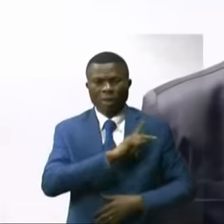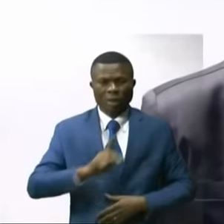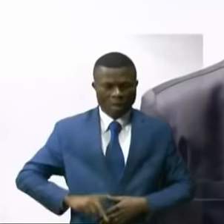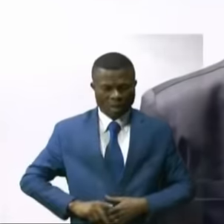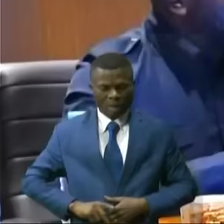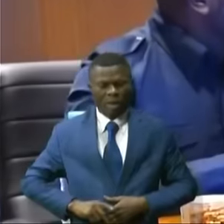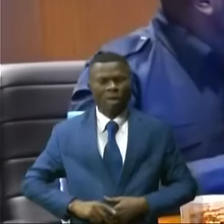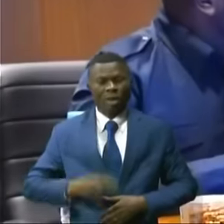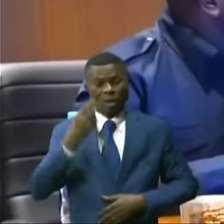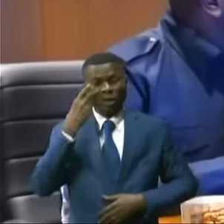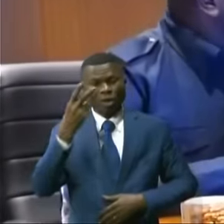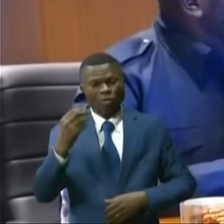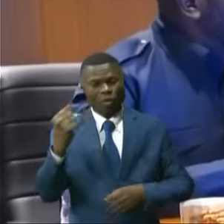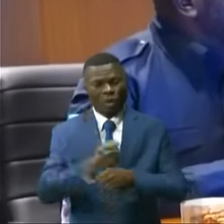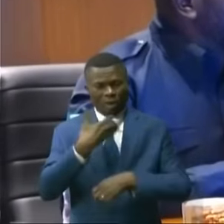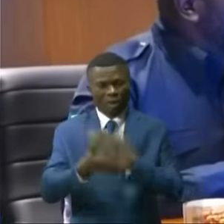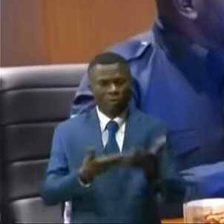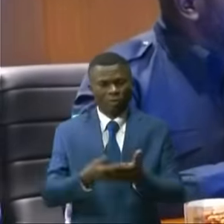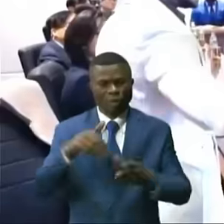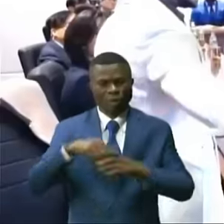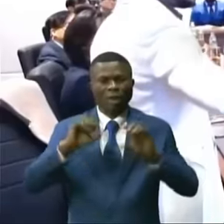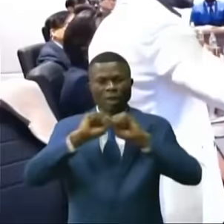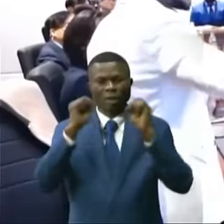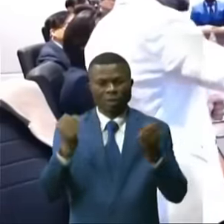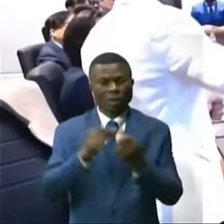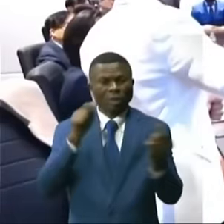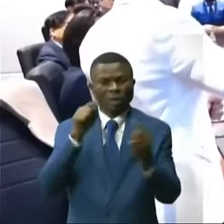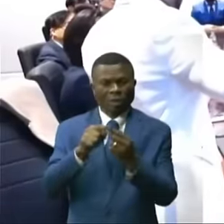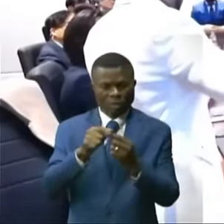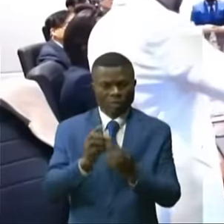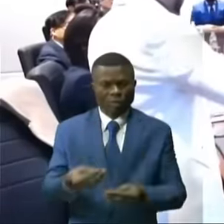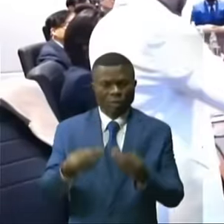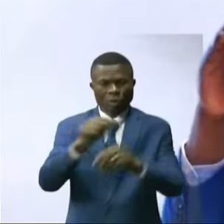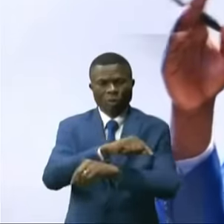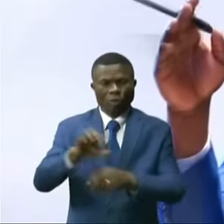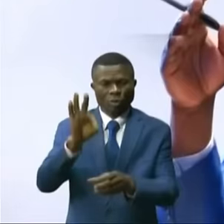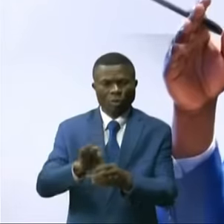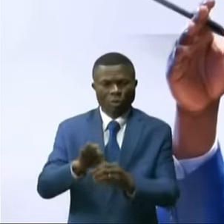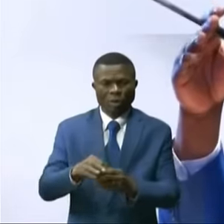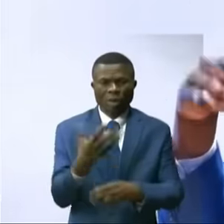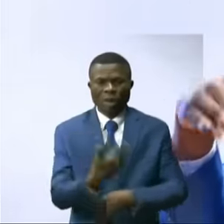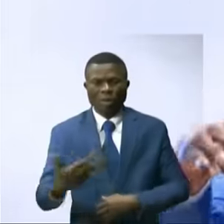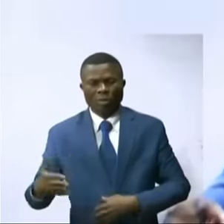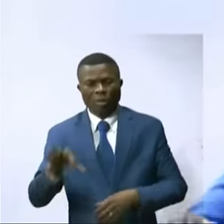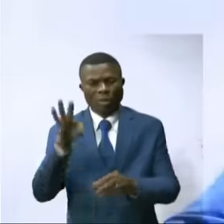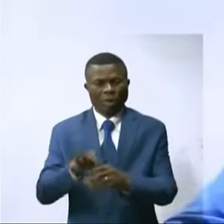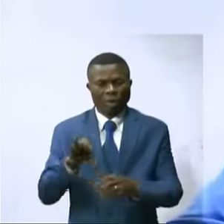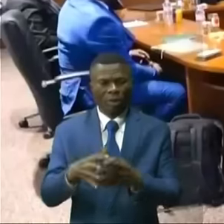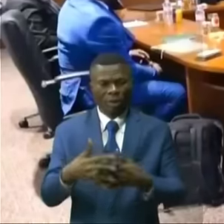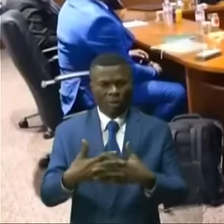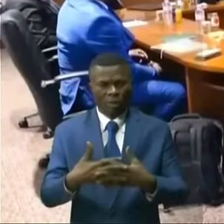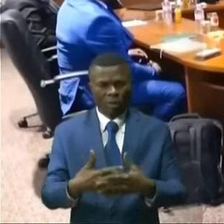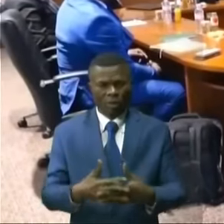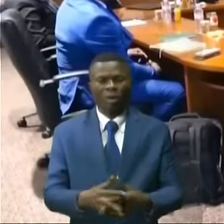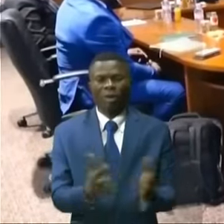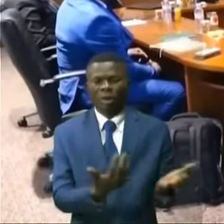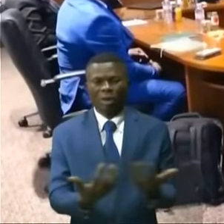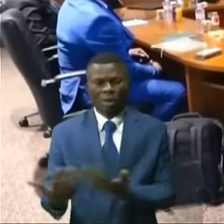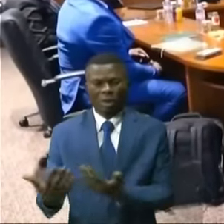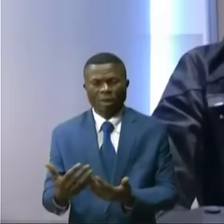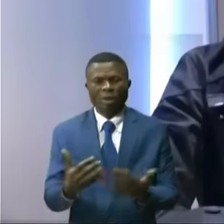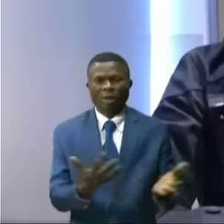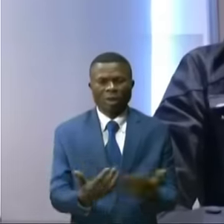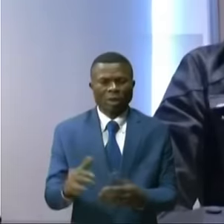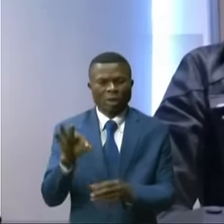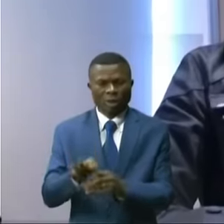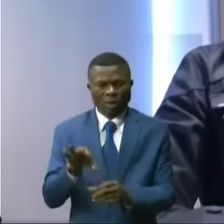le travail accompli par cette firme l'objectif étant d'équiper la sénie du matériel électoral adapté notamment le dispositif électronique de